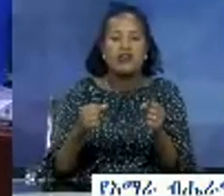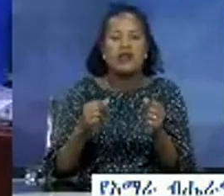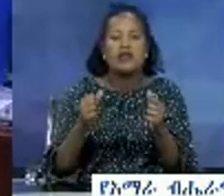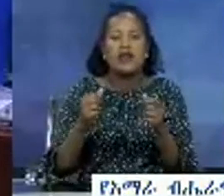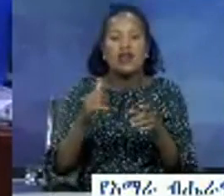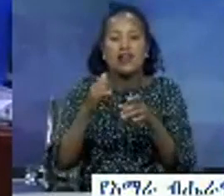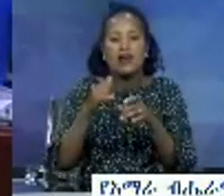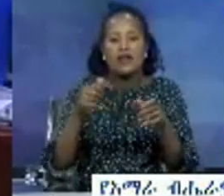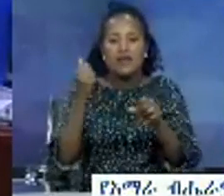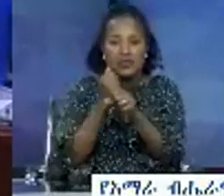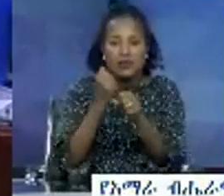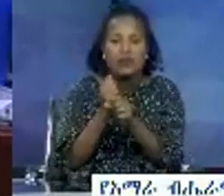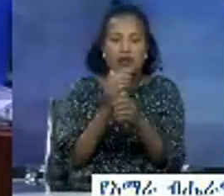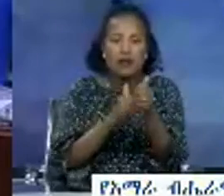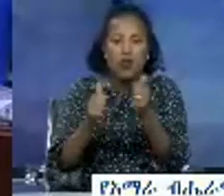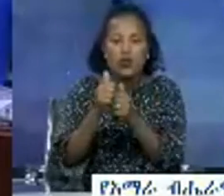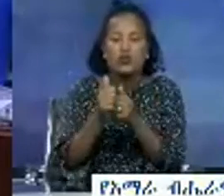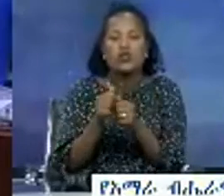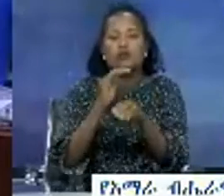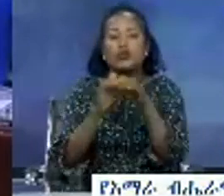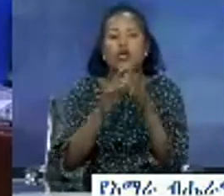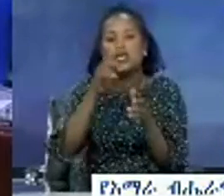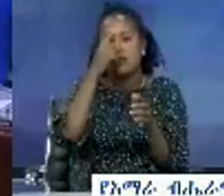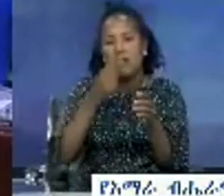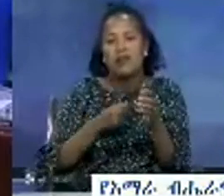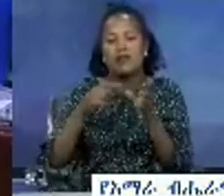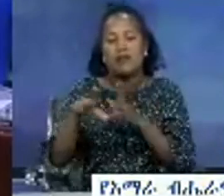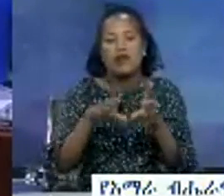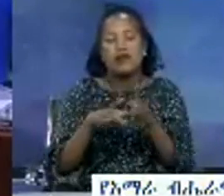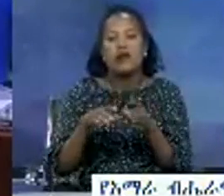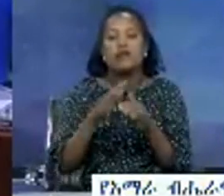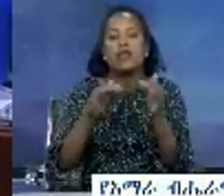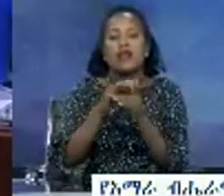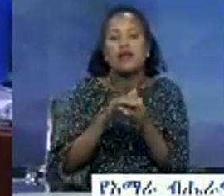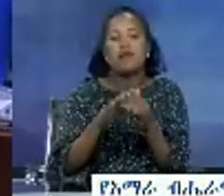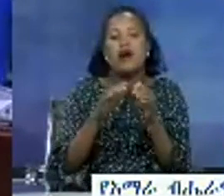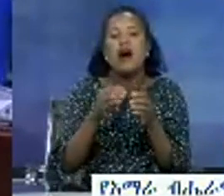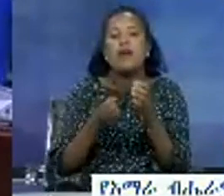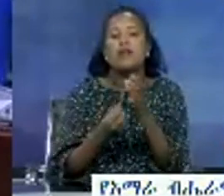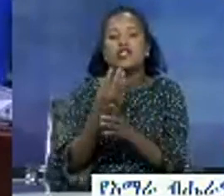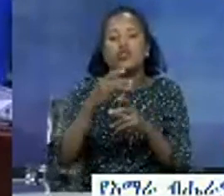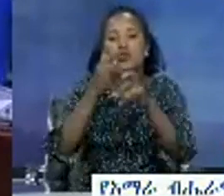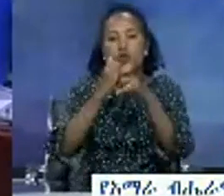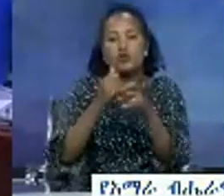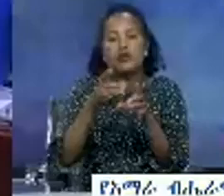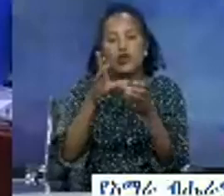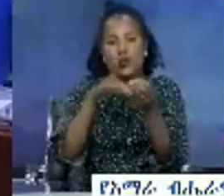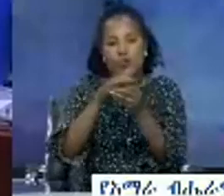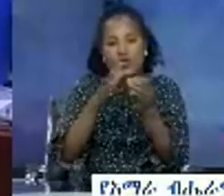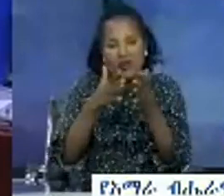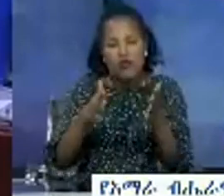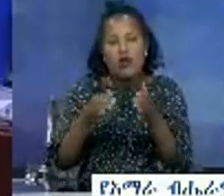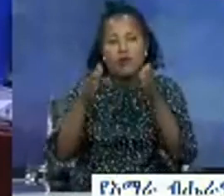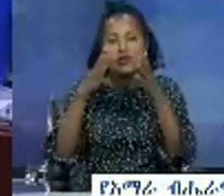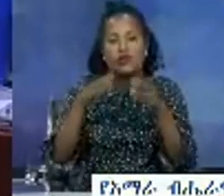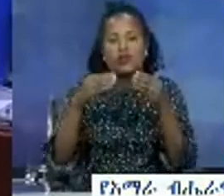የኢንቨስትመንት ቅድመ ሁኔታዎች ምቹና አስተማማኝ እንዲሆኑ በማድረግ በተለይም አምራች ኢንዱስትሪዎች በክልሉ እንዲስፋፉ ትኩረት ተሰጥቶ የሚሰራ